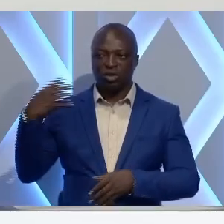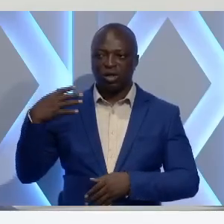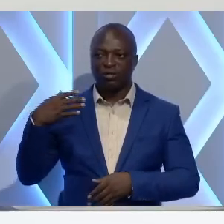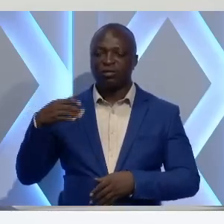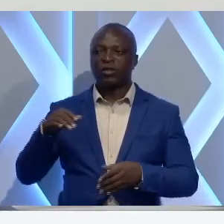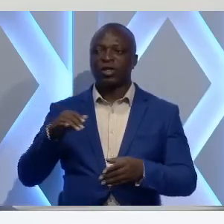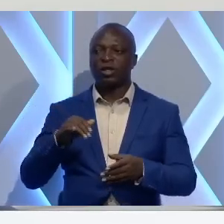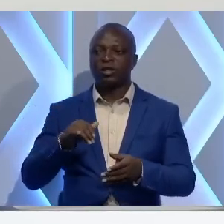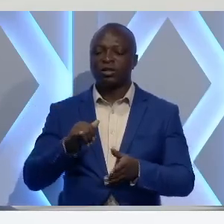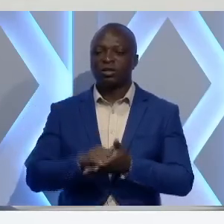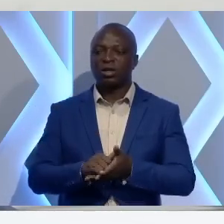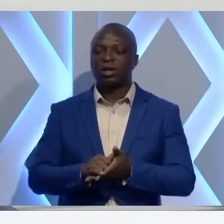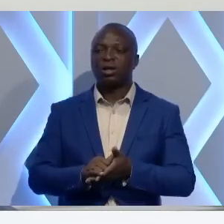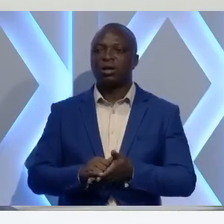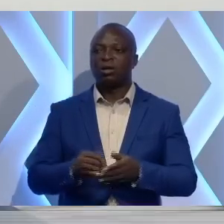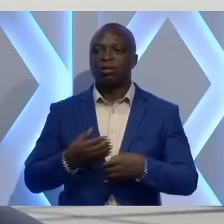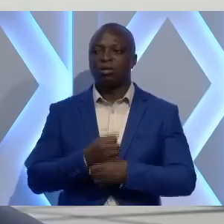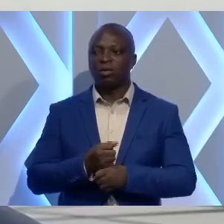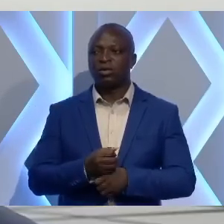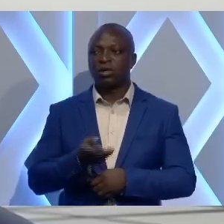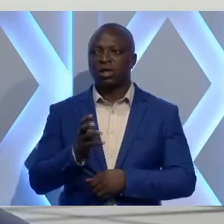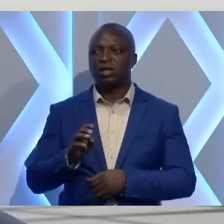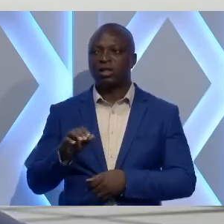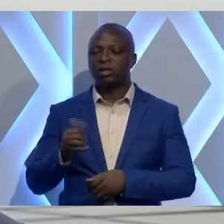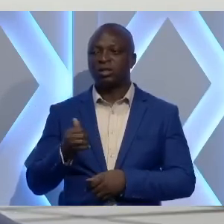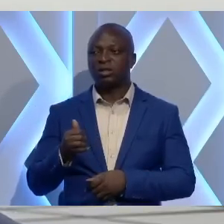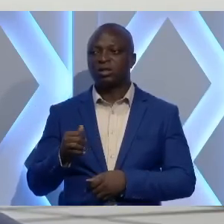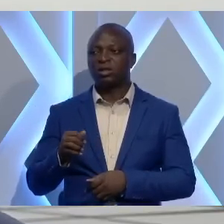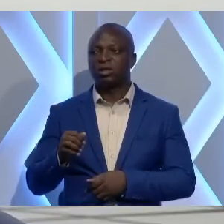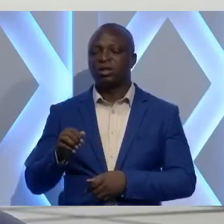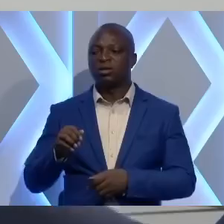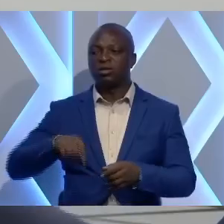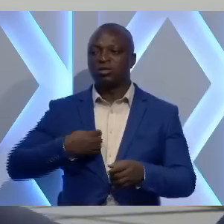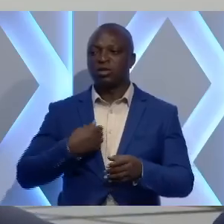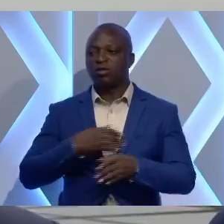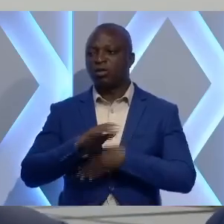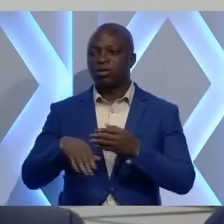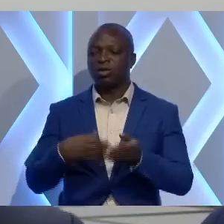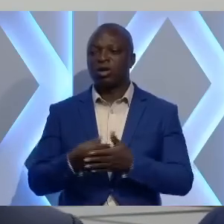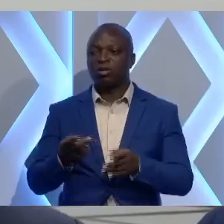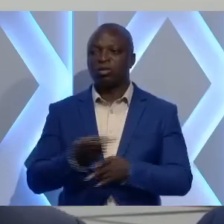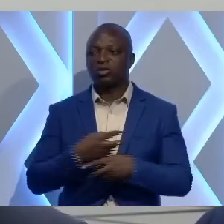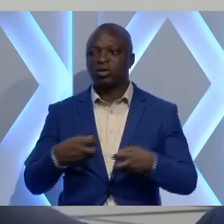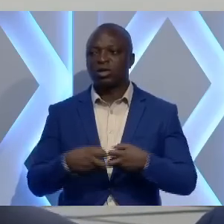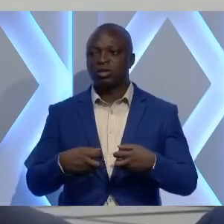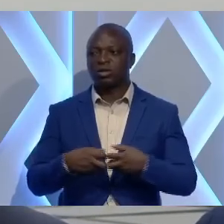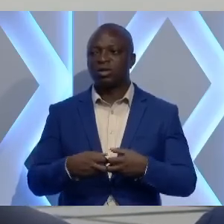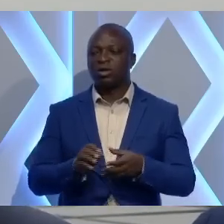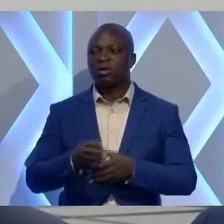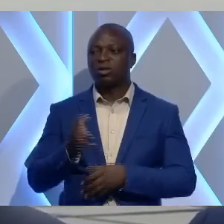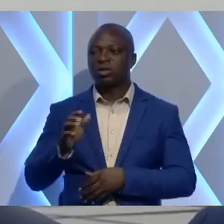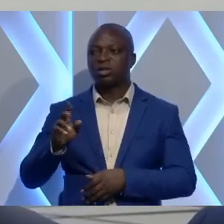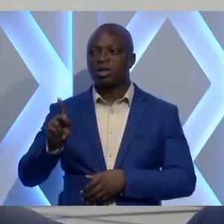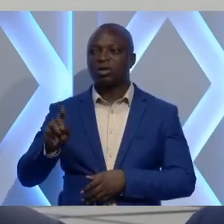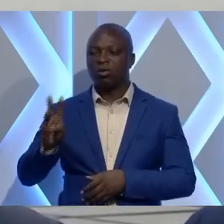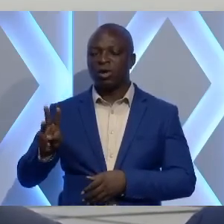chaque plaque solaire produit 410 watts. Ça veut dire qu'on a au total une production énergétique de 500